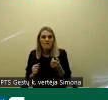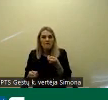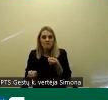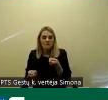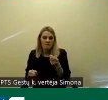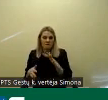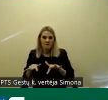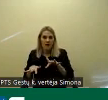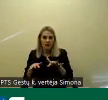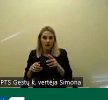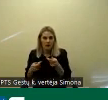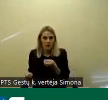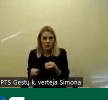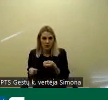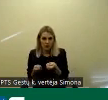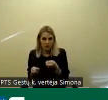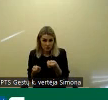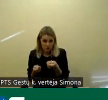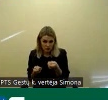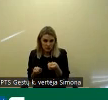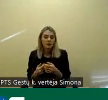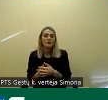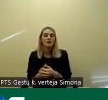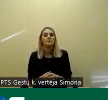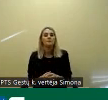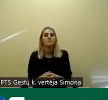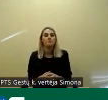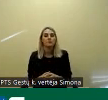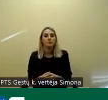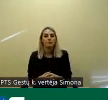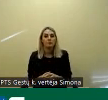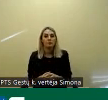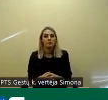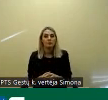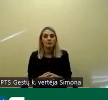pat ir kelių dalykų mokytojų. Na, o